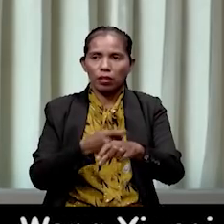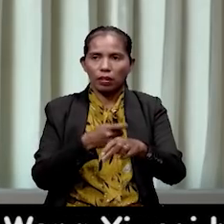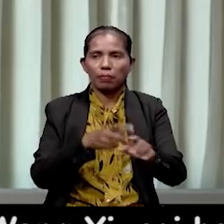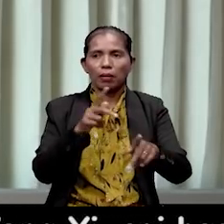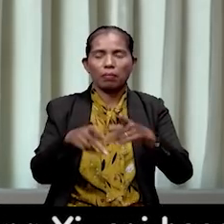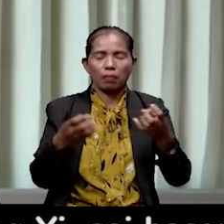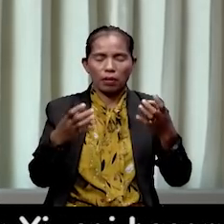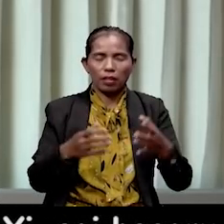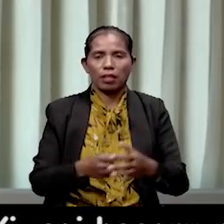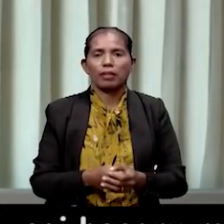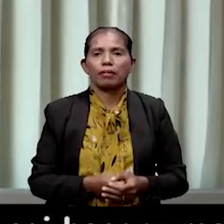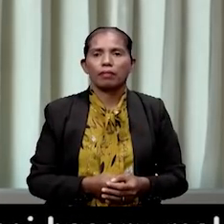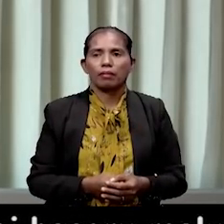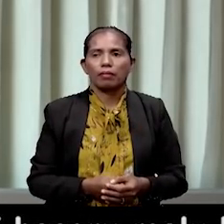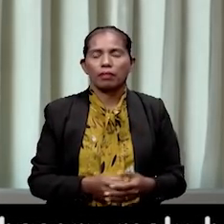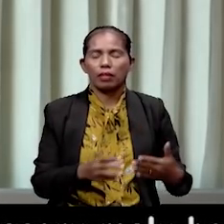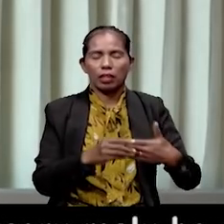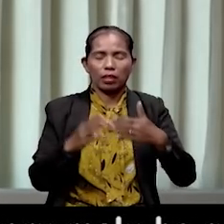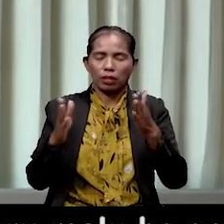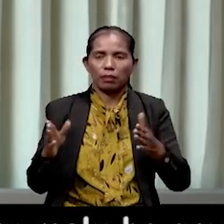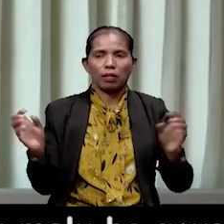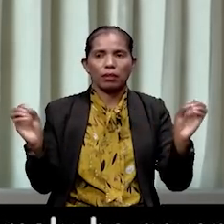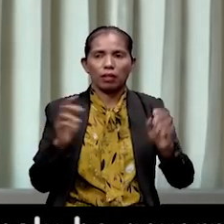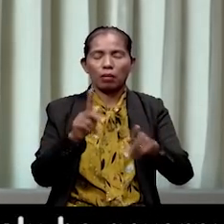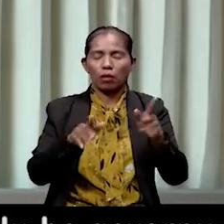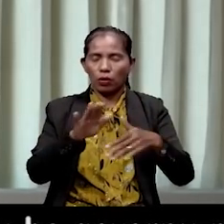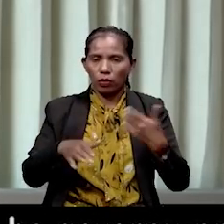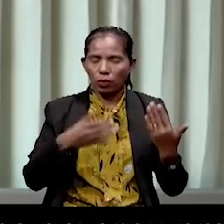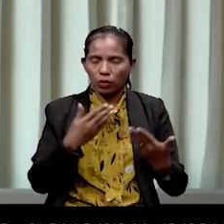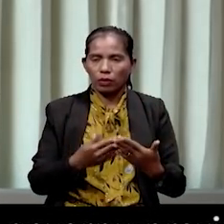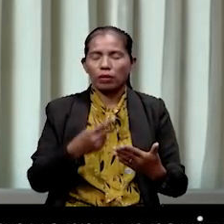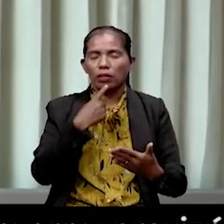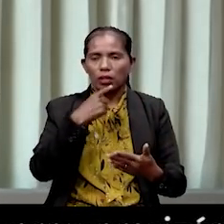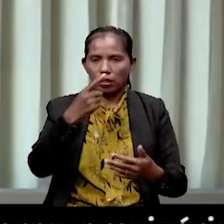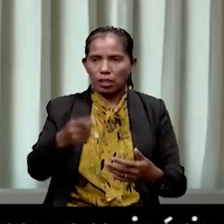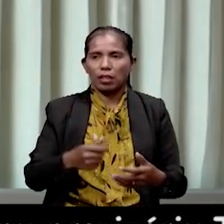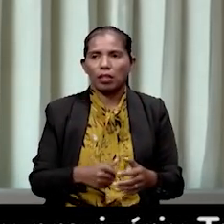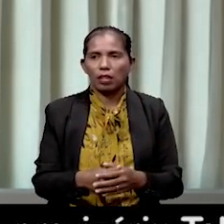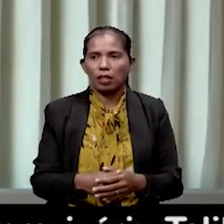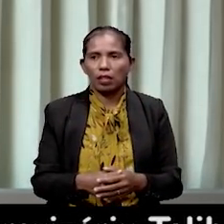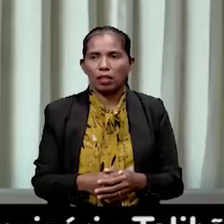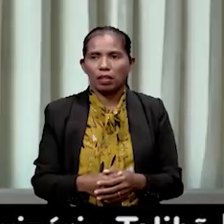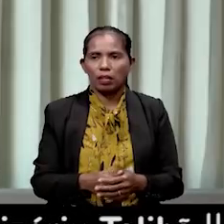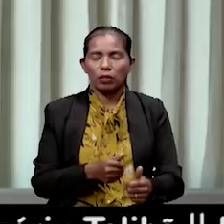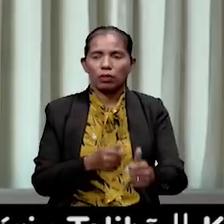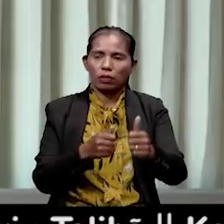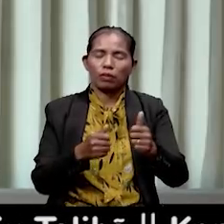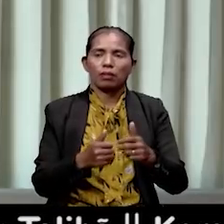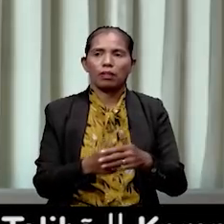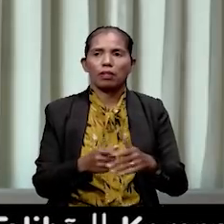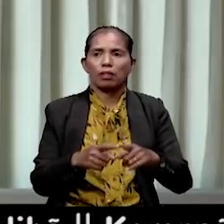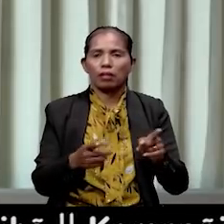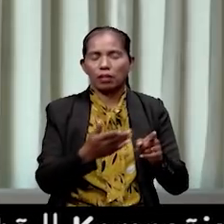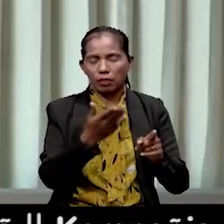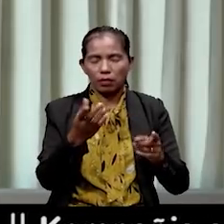sesrani. Ni boleh? Leader Valmus lah signifikan yang mahu tu, dengan hati-hati yang mahu itu. Dan demokrasi